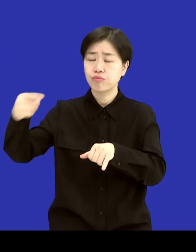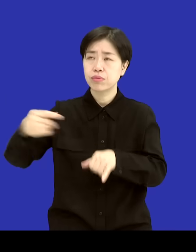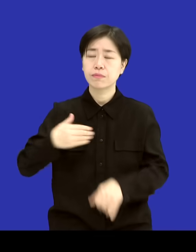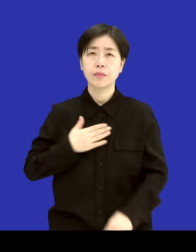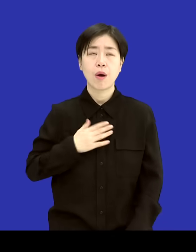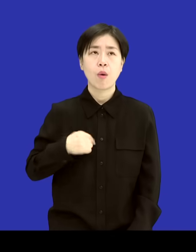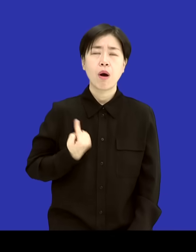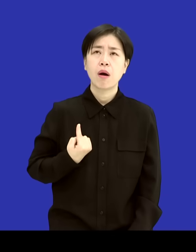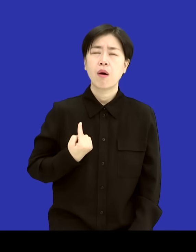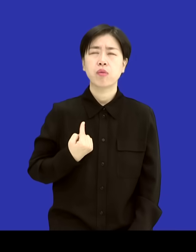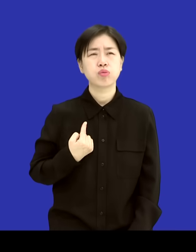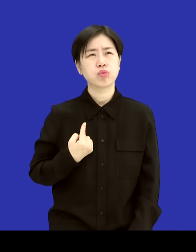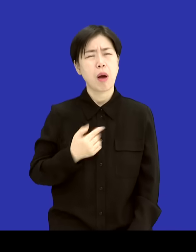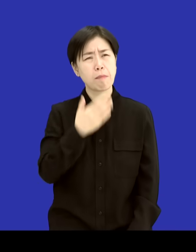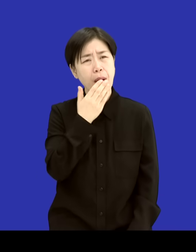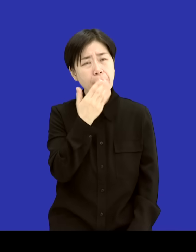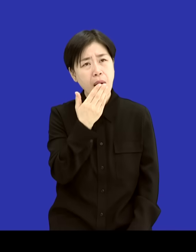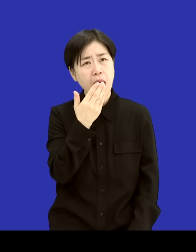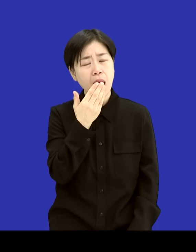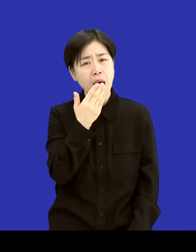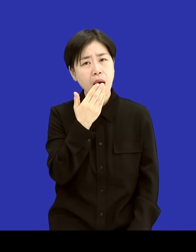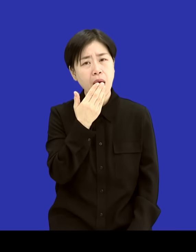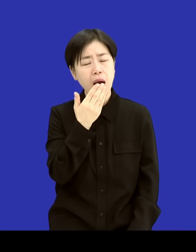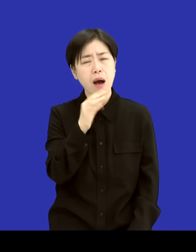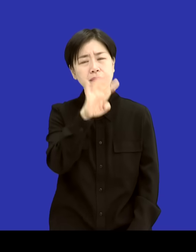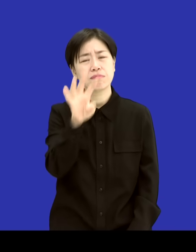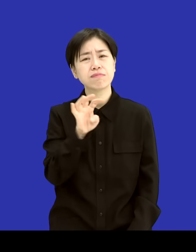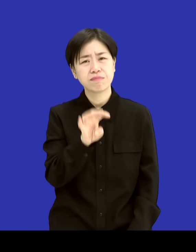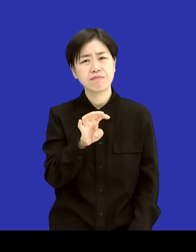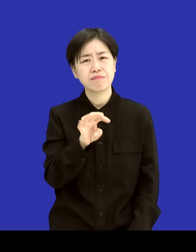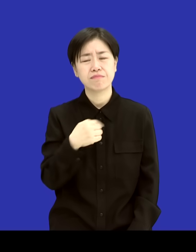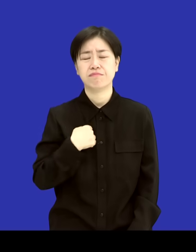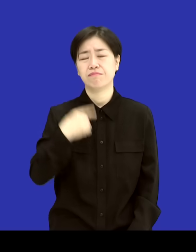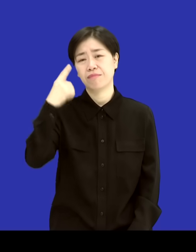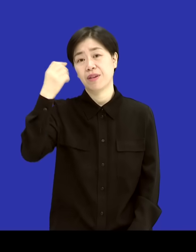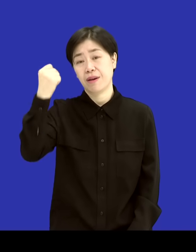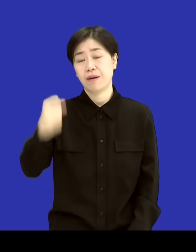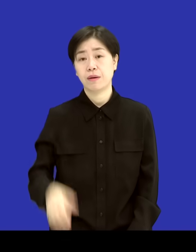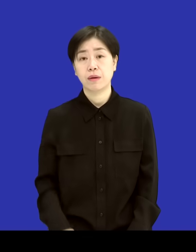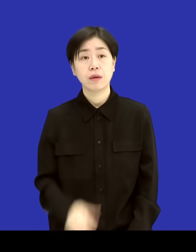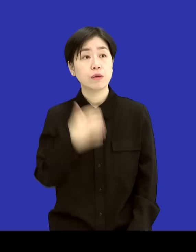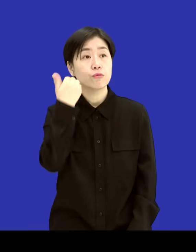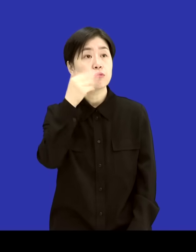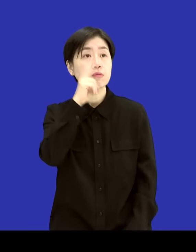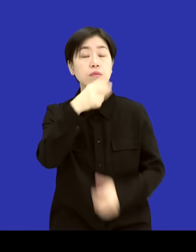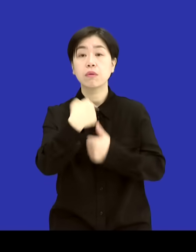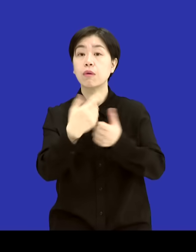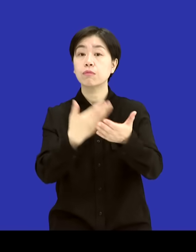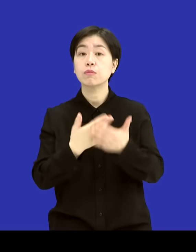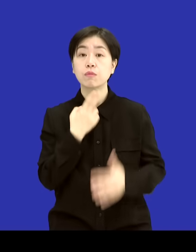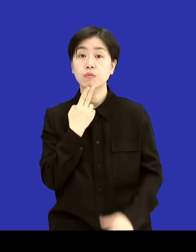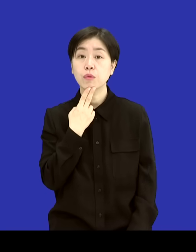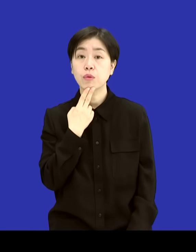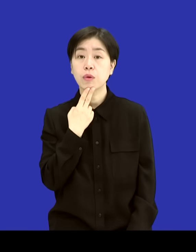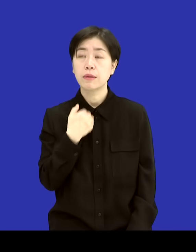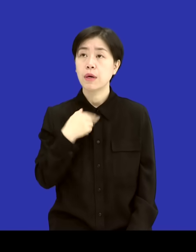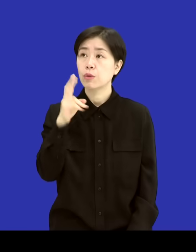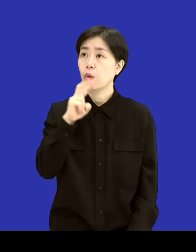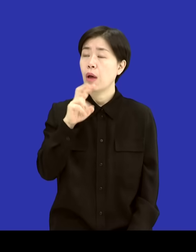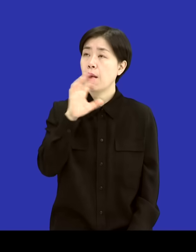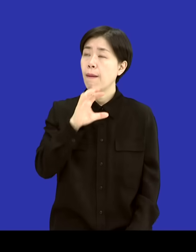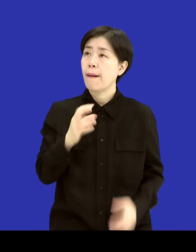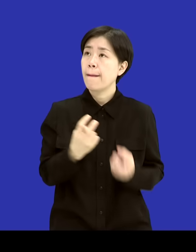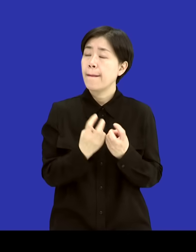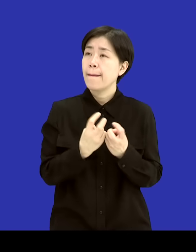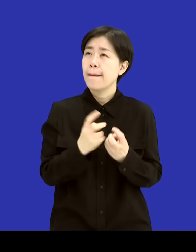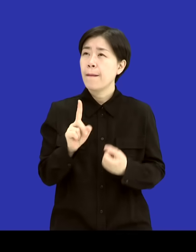거예요. 왜냐하면 뭐 성악 가르쳐 준다는 사람도 없고 뭐 어디서부터 시작해야 될지 모르겠고 그래서 이제 저희